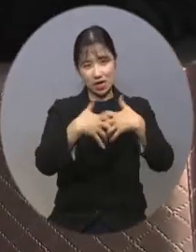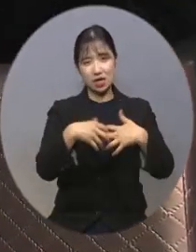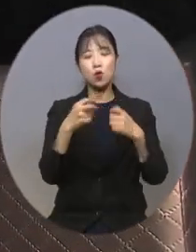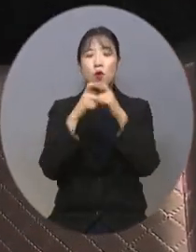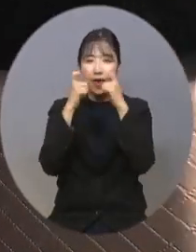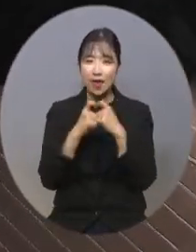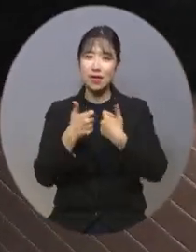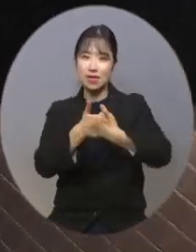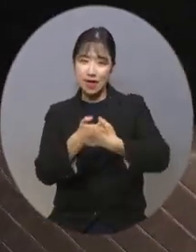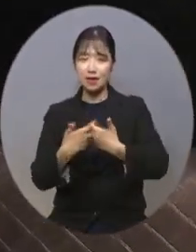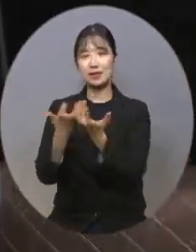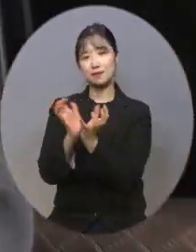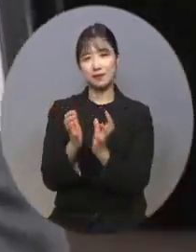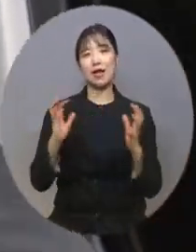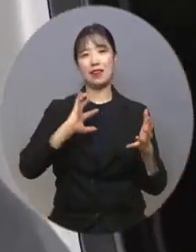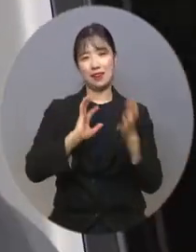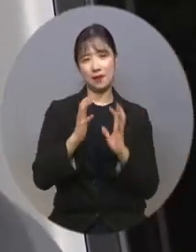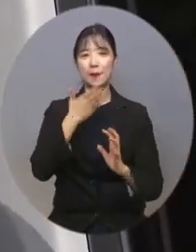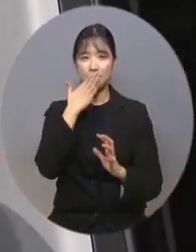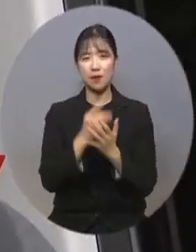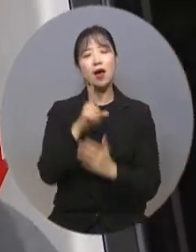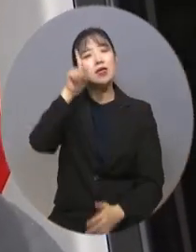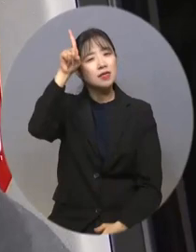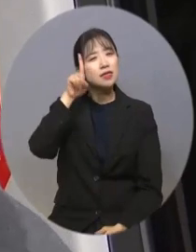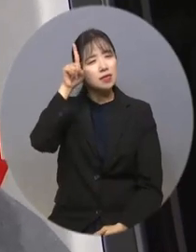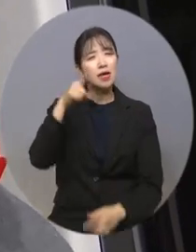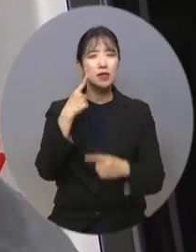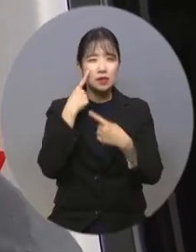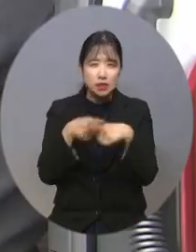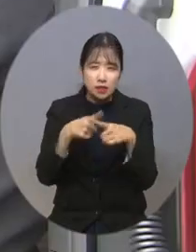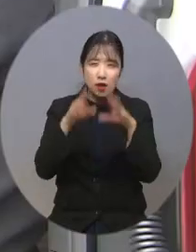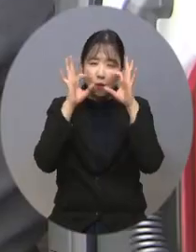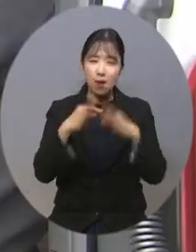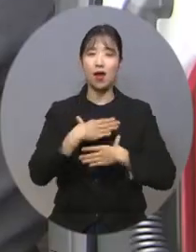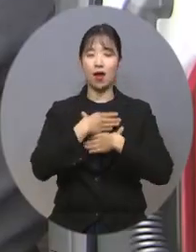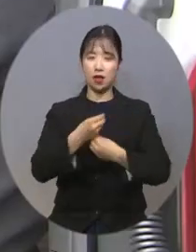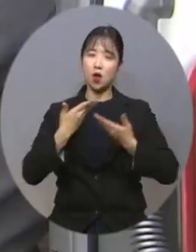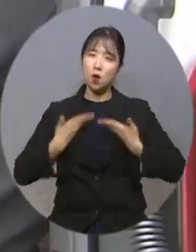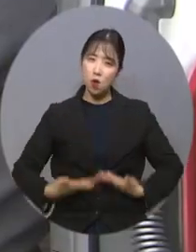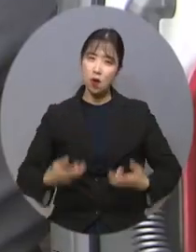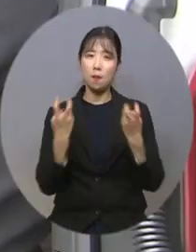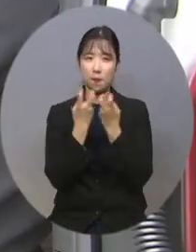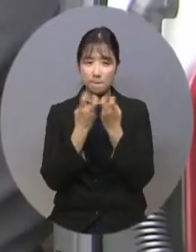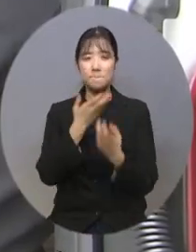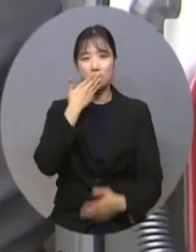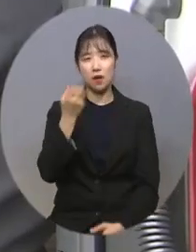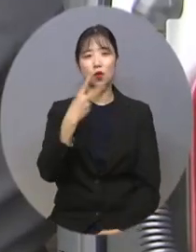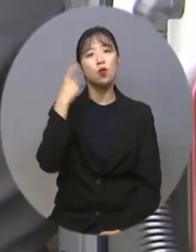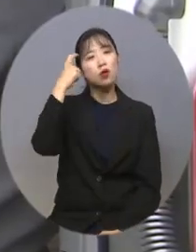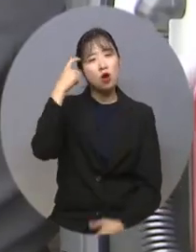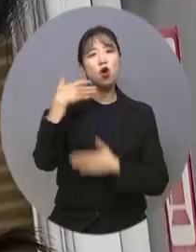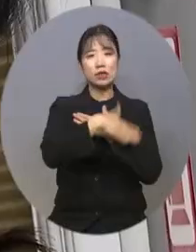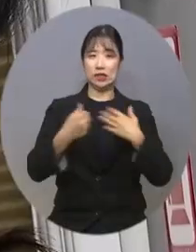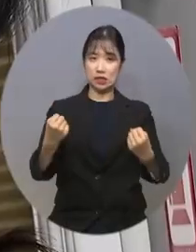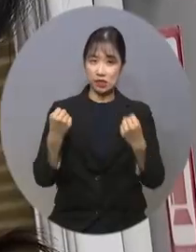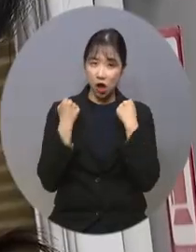상담을 받을 수 있으며 스트레스 측정을 통해 안정화 방법을 찾고 정신건강 검진까지 받을 수 있게